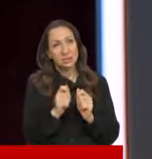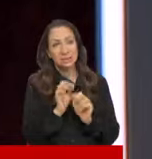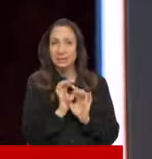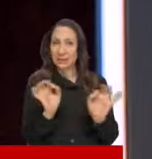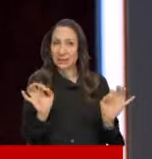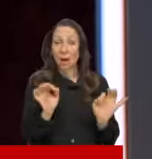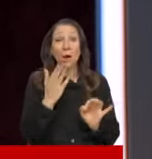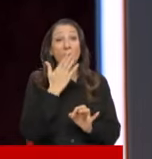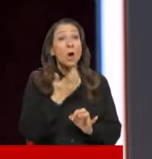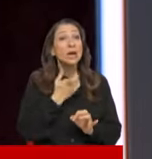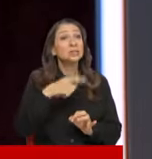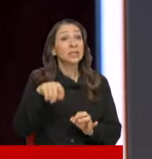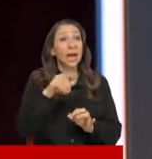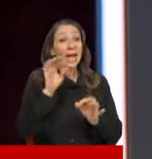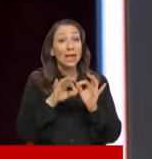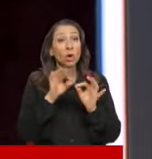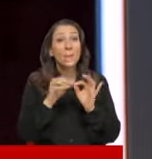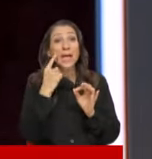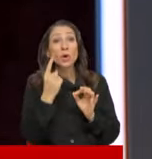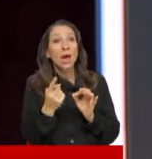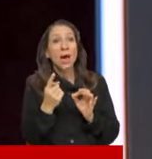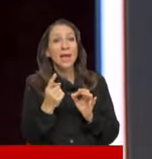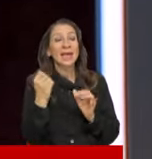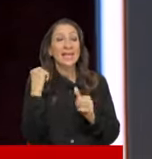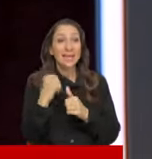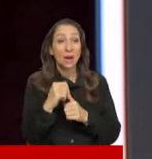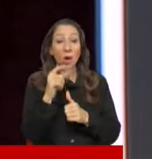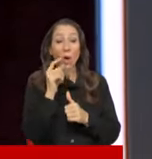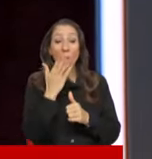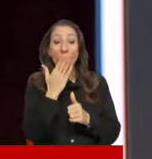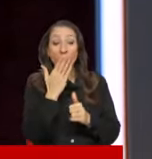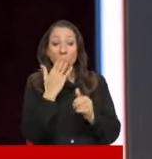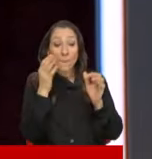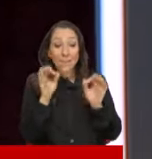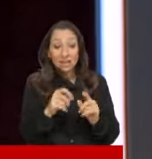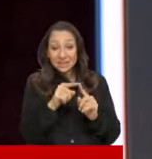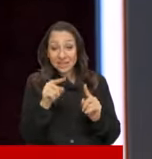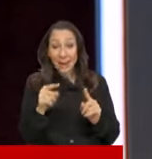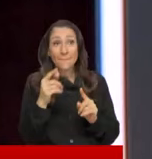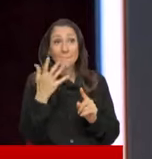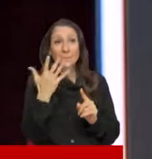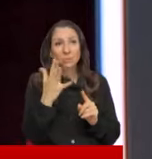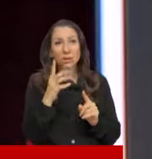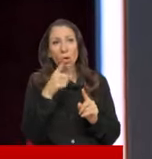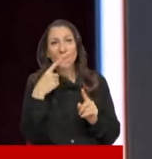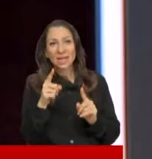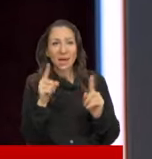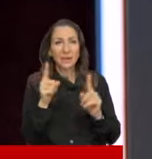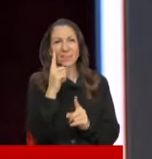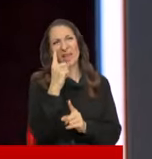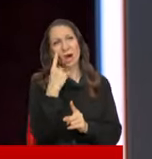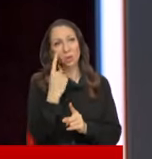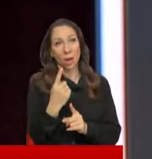net öğrencilere ekonomik şartlarına göre yine öğretim yılı başladığında 5 ile 10.000 L arasında tek